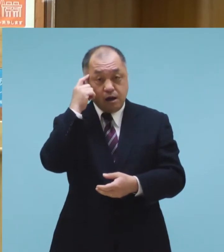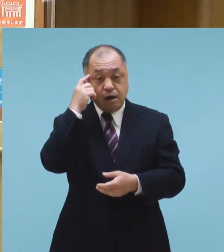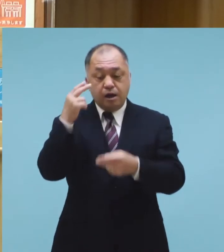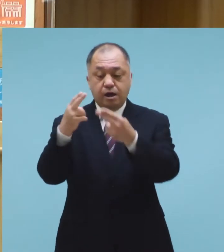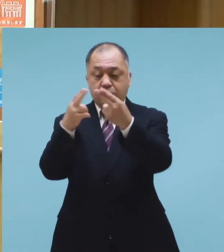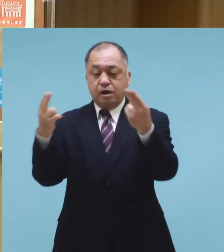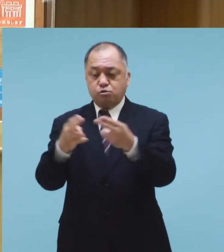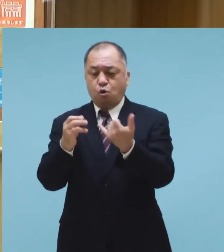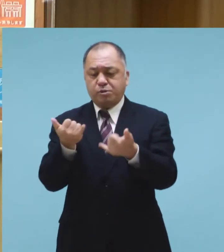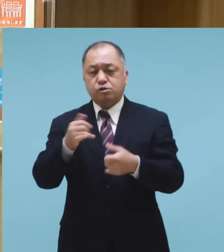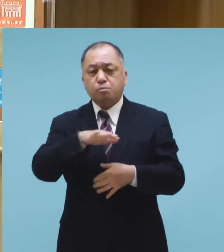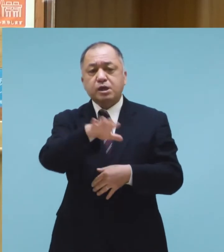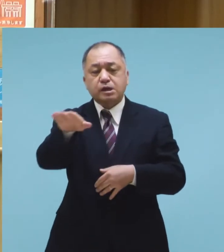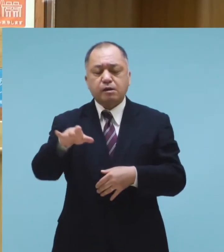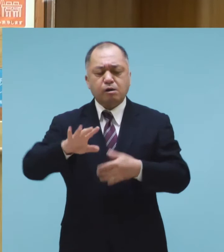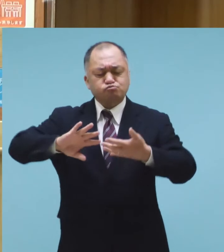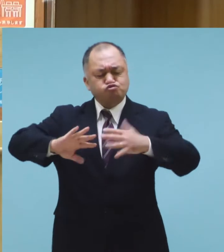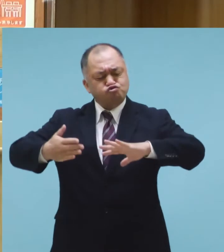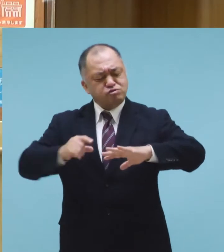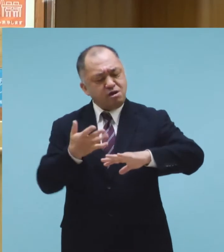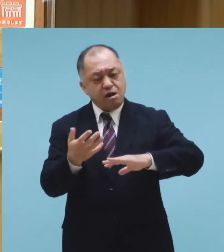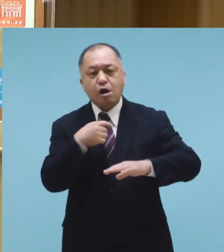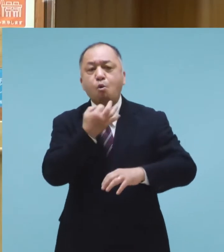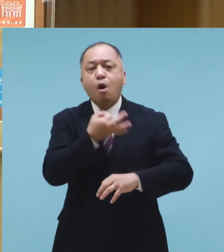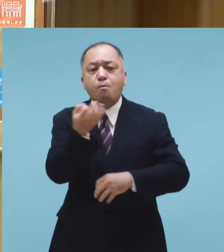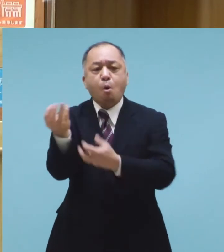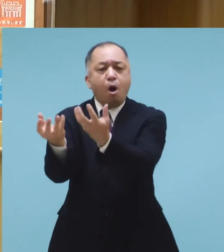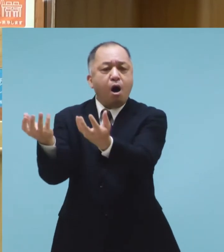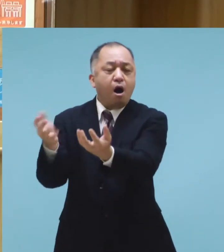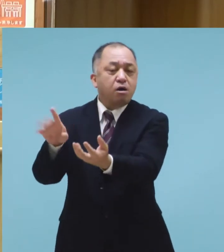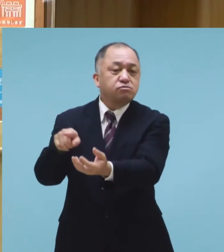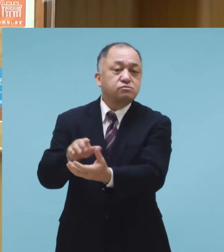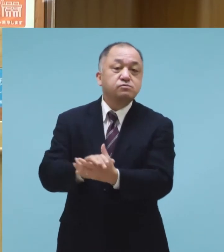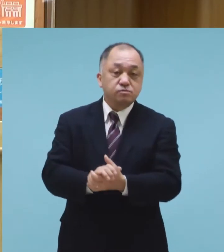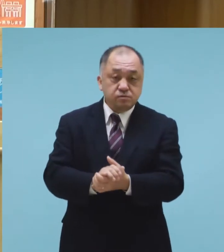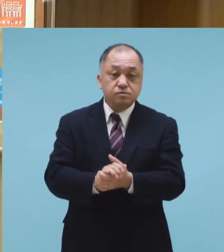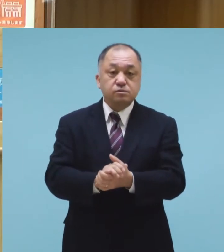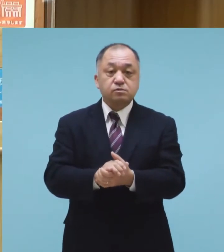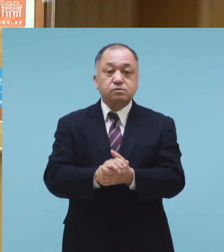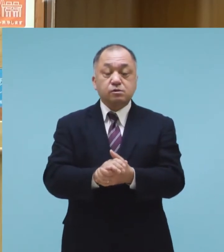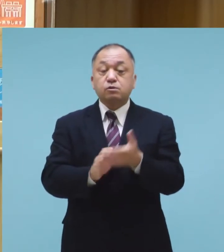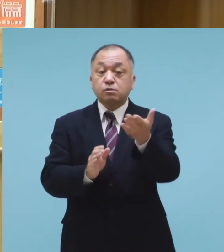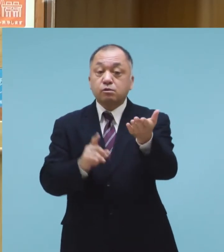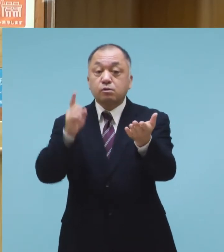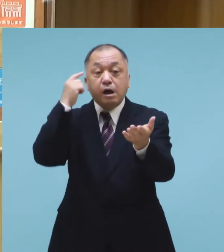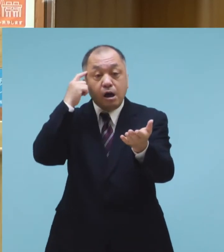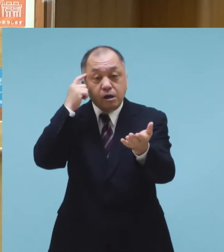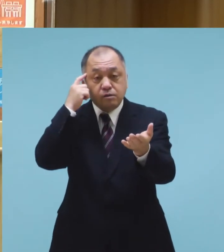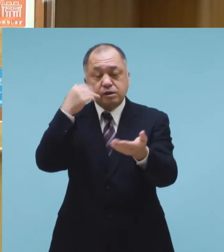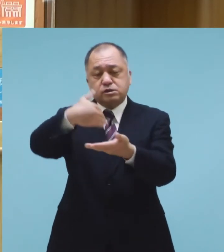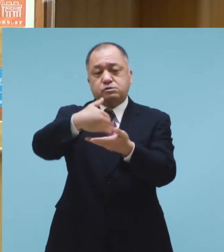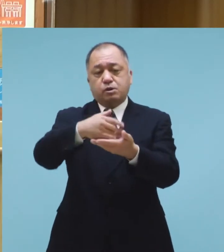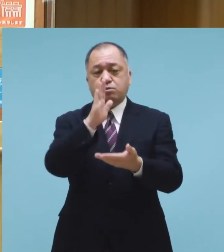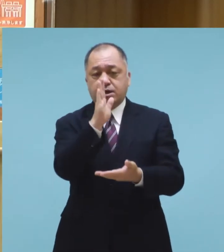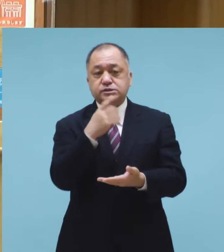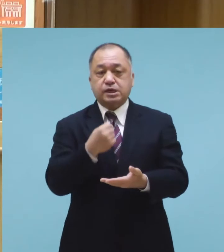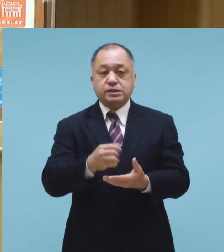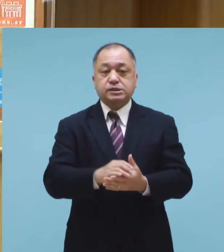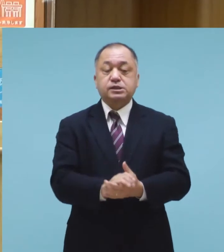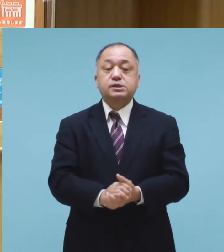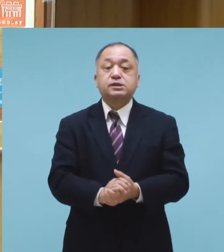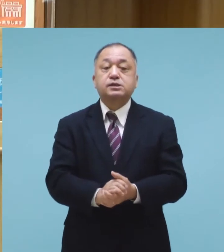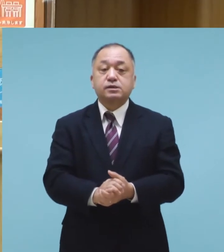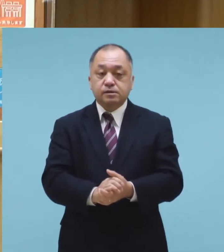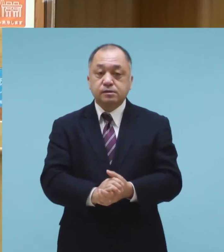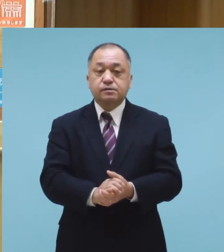中からやはり矛盾しているんじゃないかという考えがかなり多いと思いますので、そこの受け止めですとか都民に対する説明をお願いします。 ま